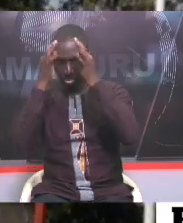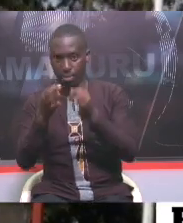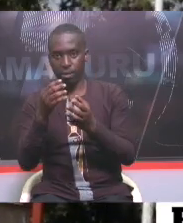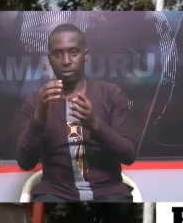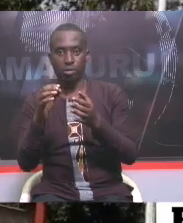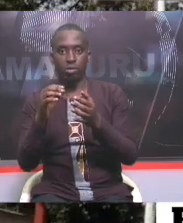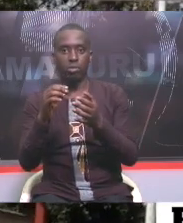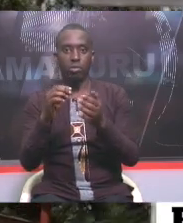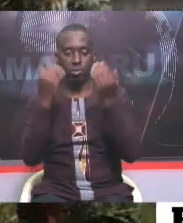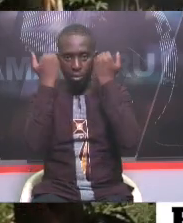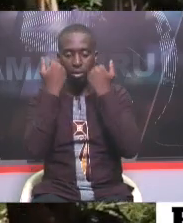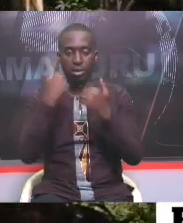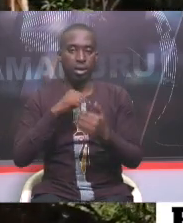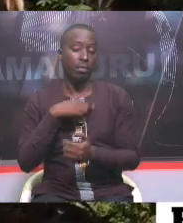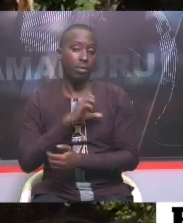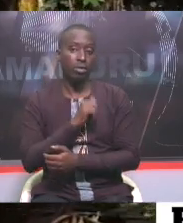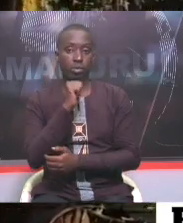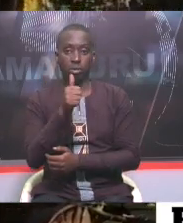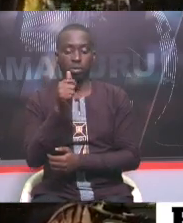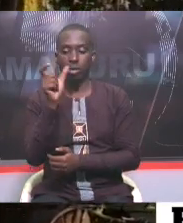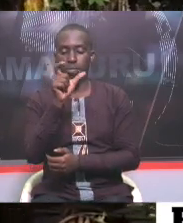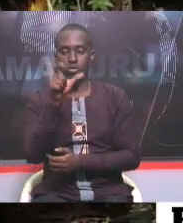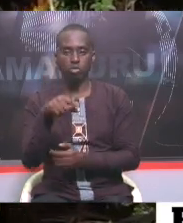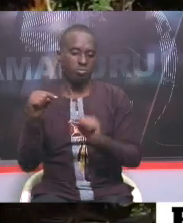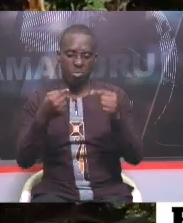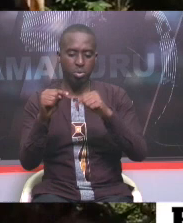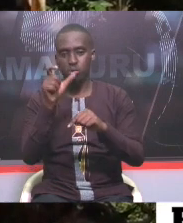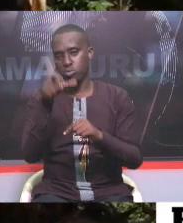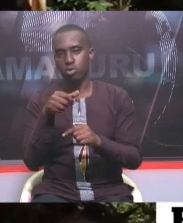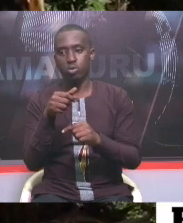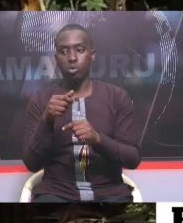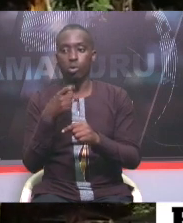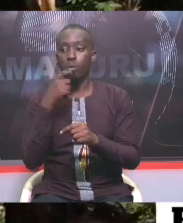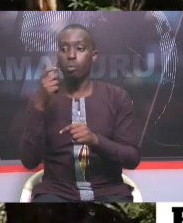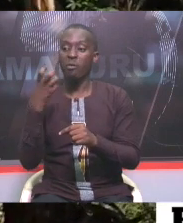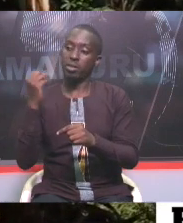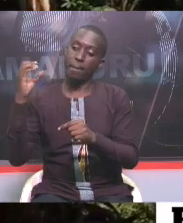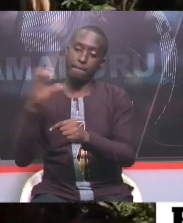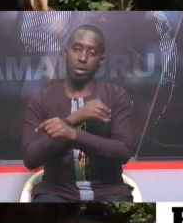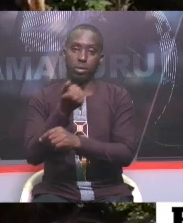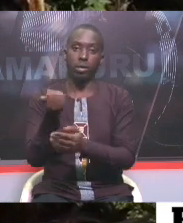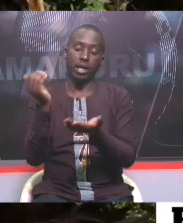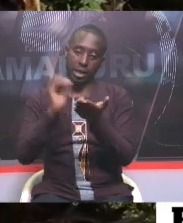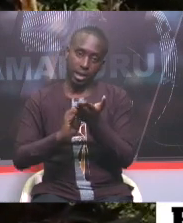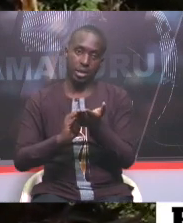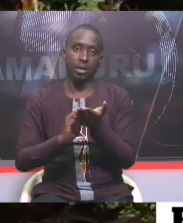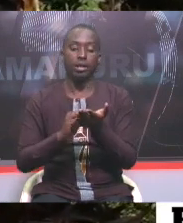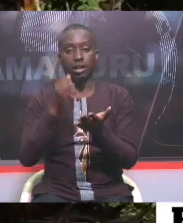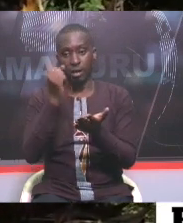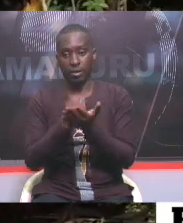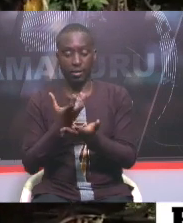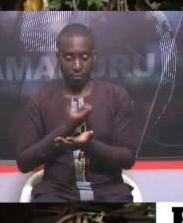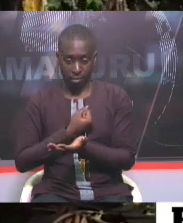rubanza narabyihanganiye kuko nawe ntawuburana n'umuhamba narabyihanganiye nyine basubirishamo urubanza na kashe munza